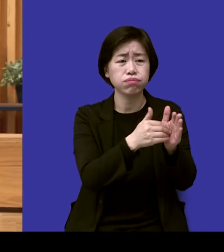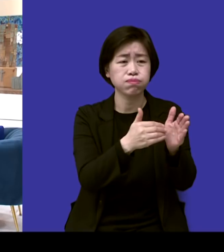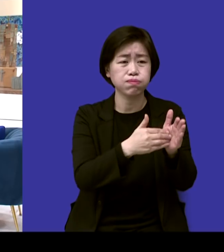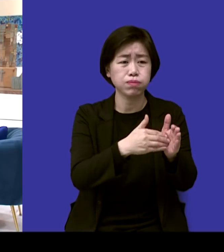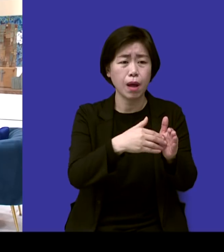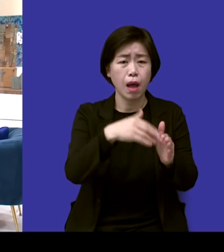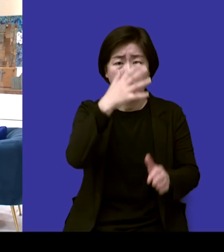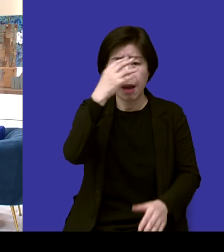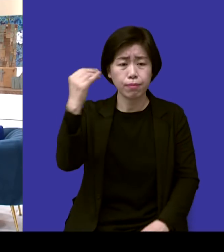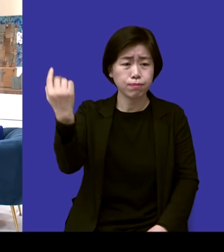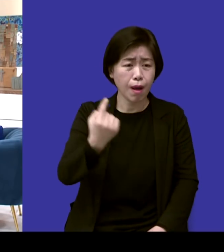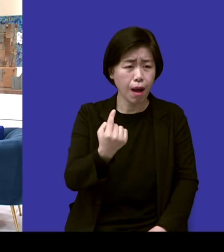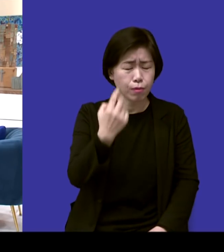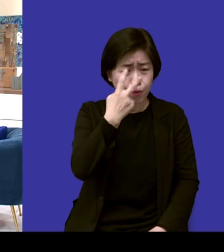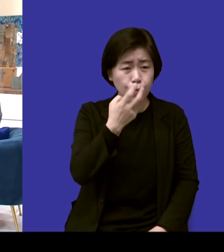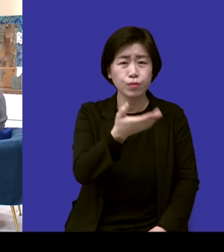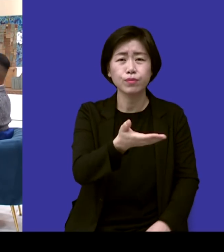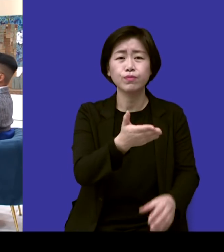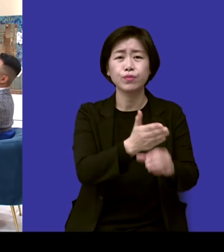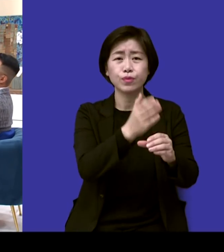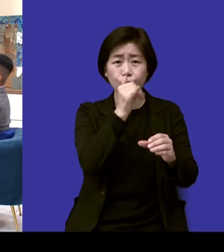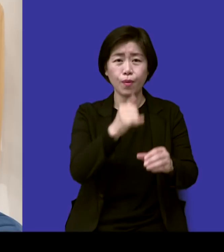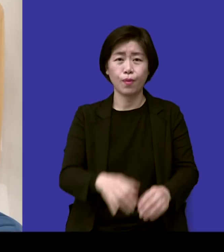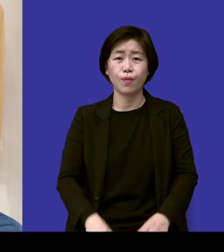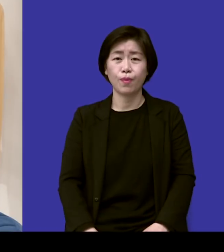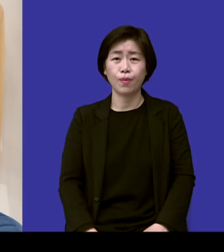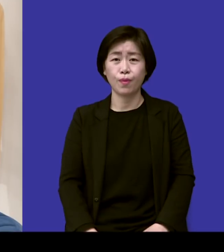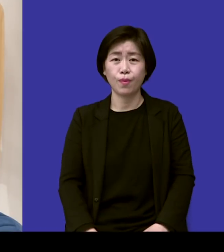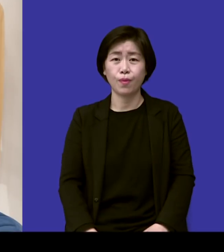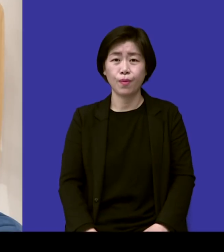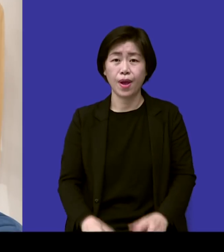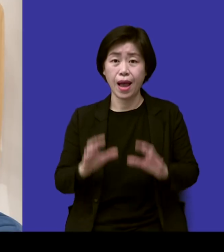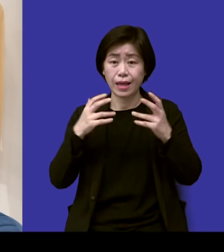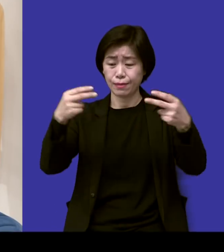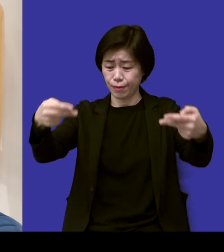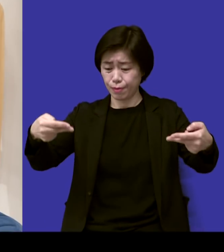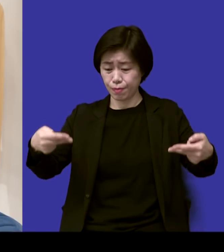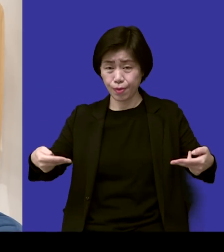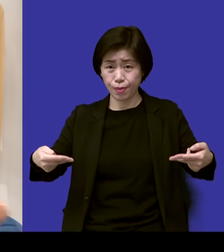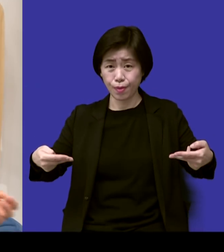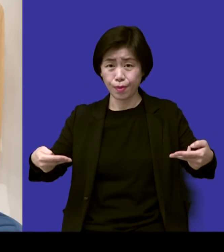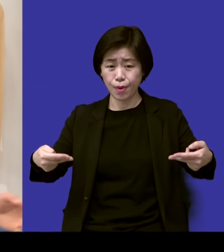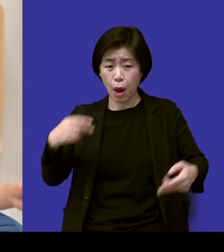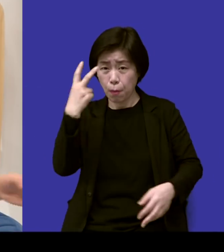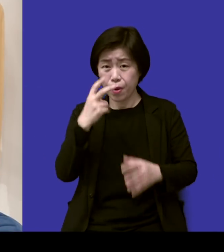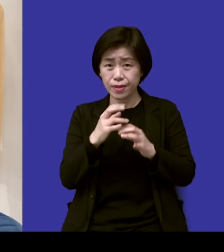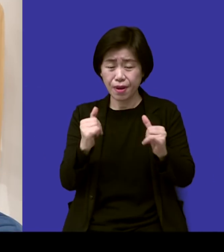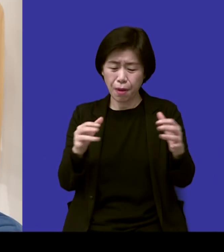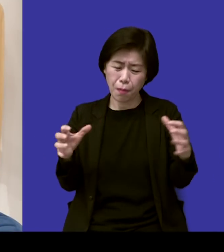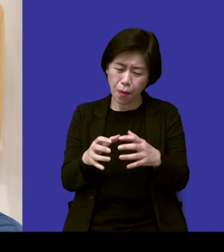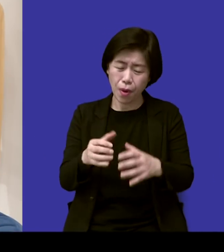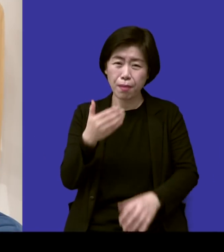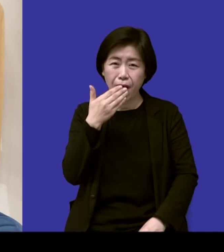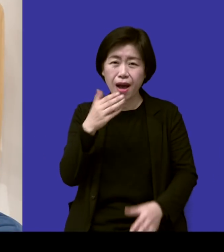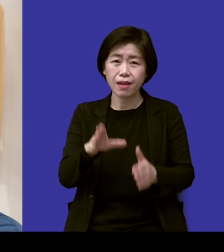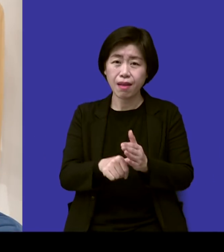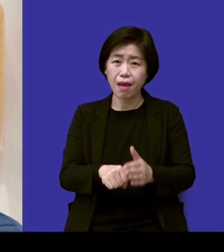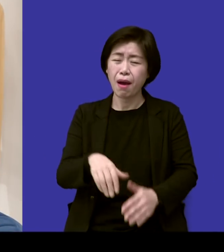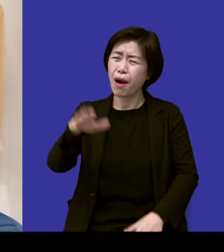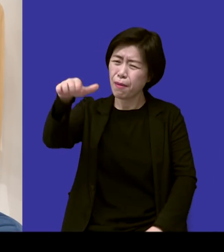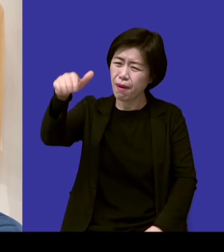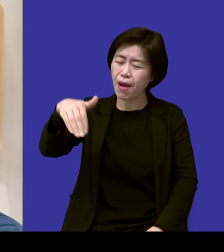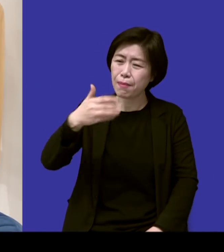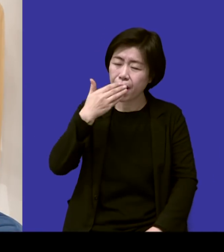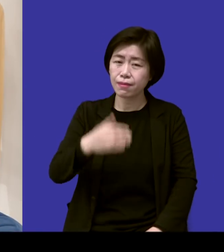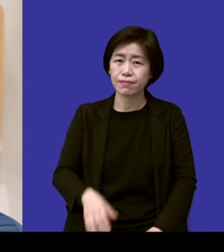하소연하잖아요, 서로. 이게 거긴 어떻게 왔어요? 이러면서. 아이 있고 맞아요, 보호자들이 다 모여가지고 막 맞아요, 얘기해요. 맞아요. 밥 먹으면 청년 밥 먹어. 네, 저